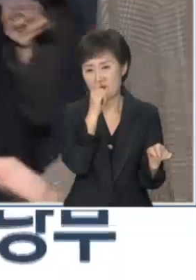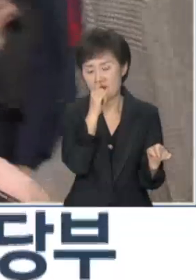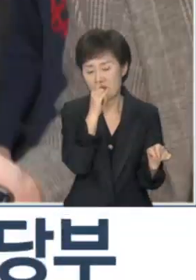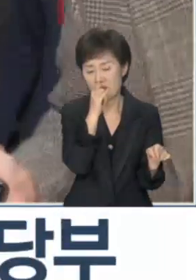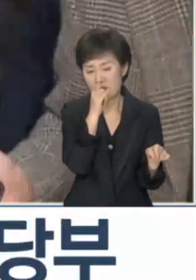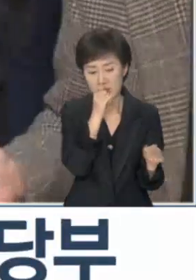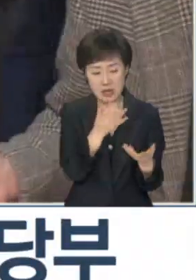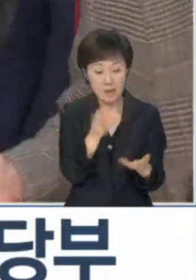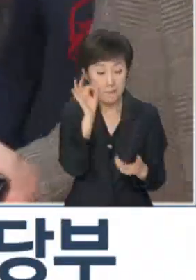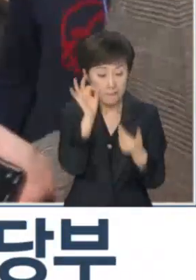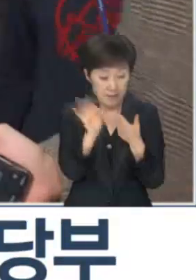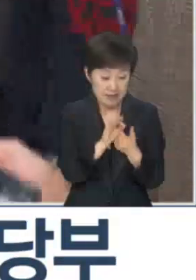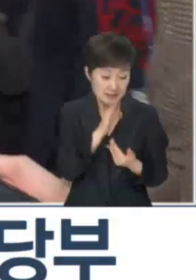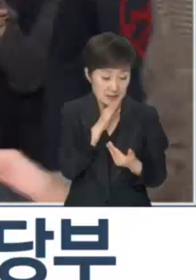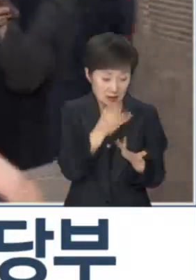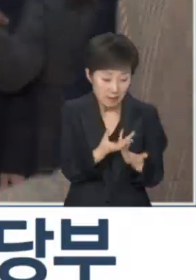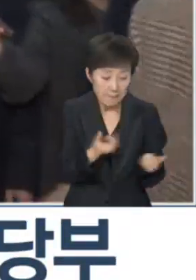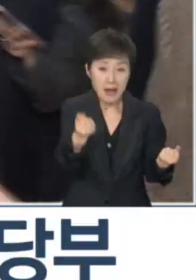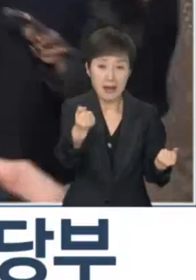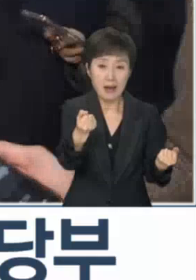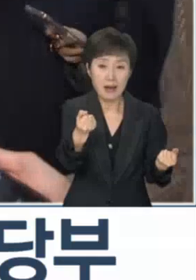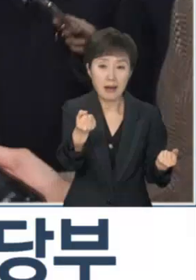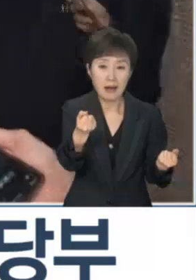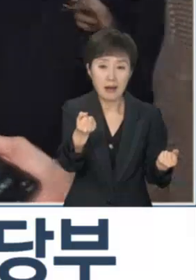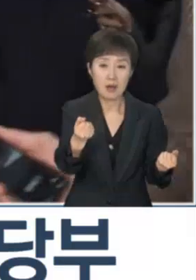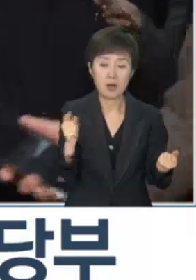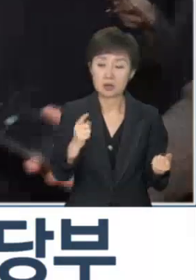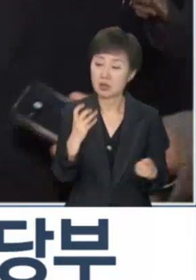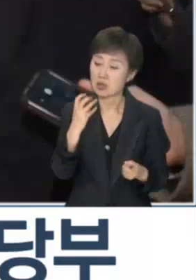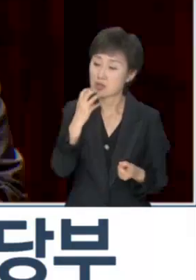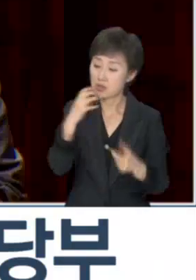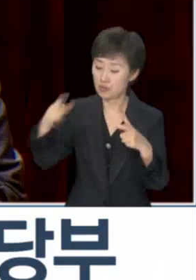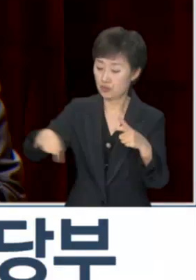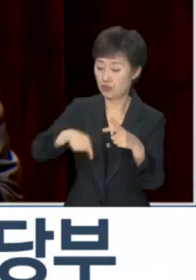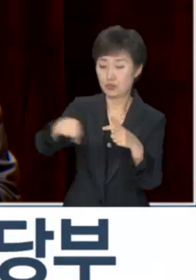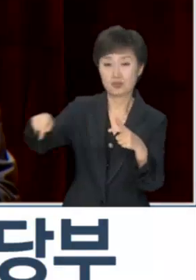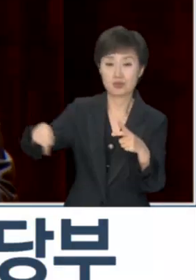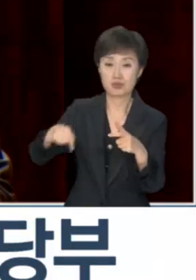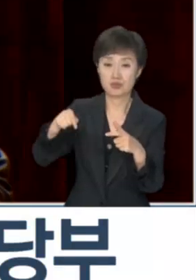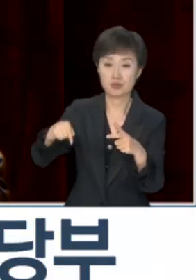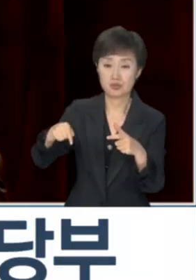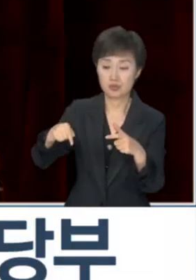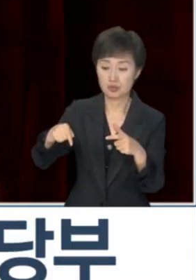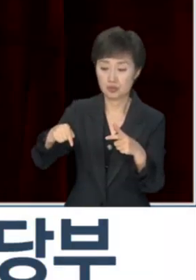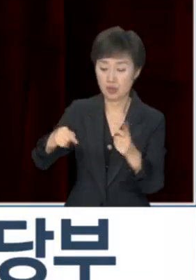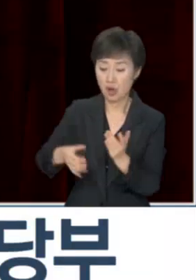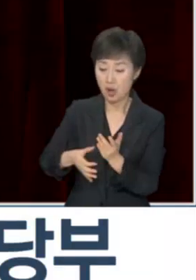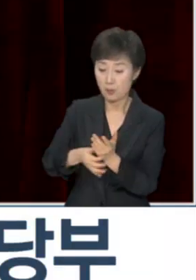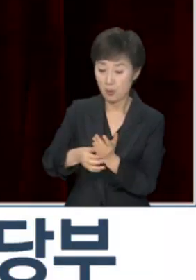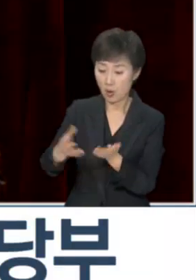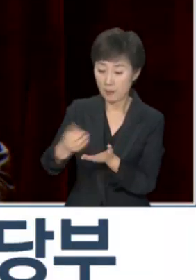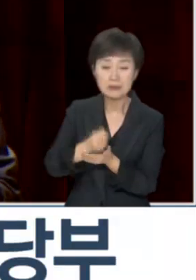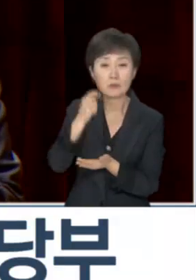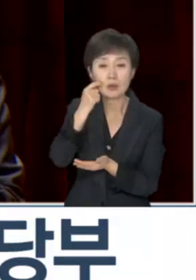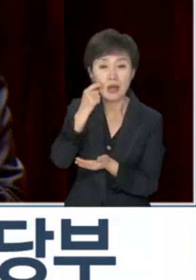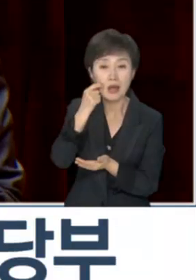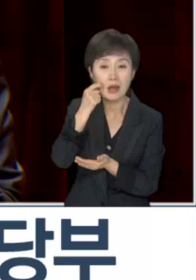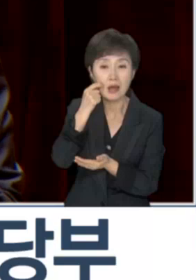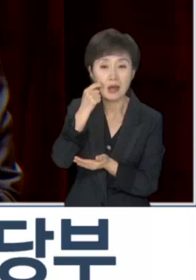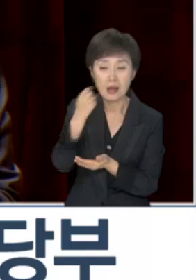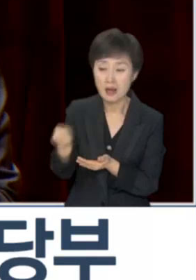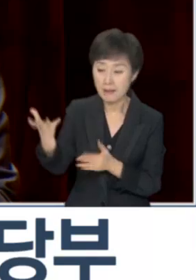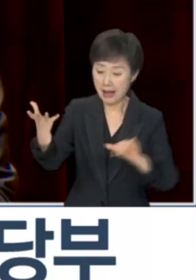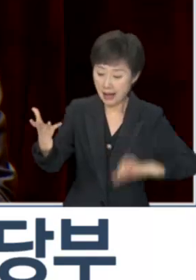통해서 당이 분열이 돼서 역으로 수도권이라든가 이런 데서 국민의힘한테 어부지를 줄 가능성이 있기